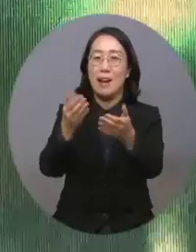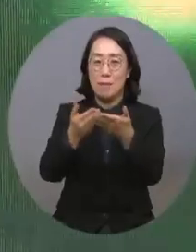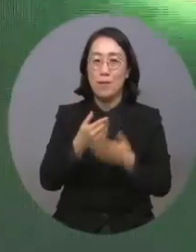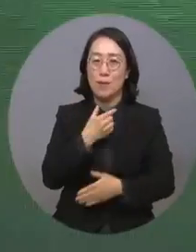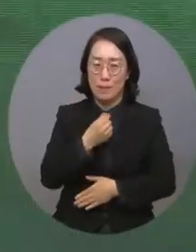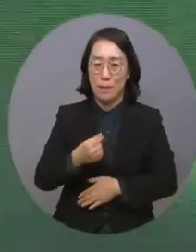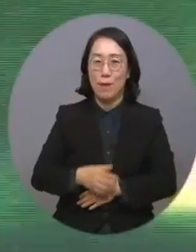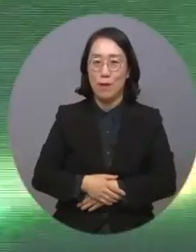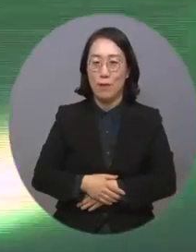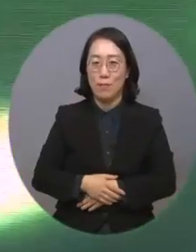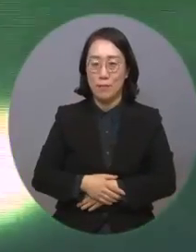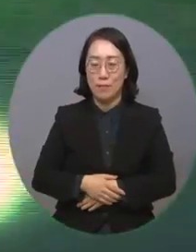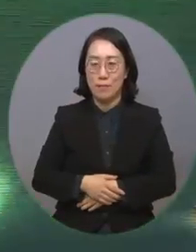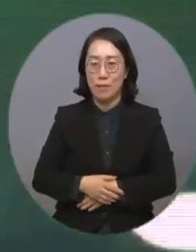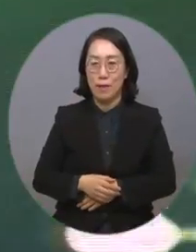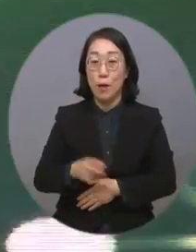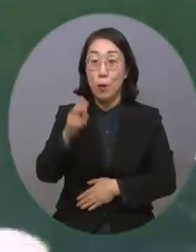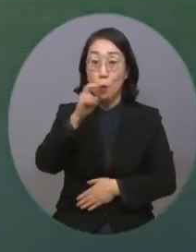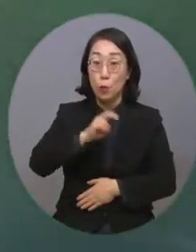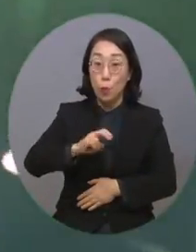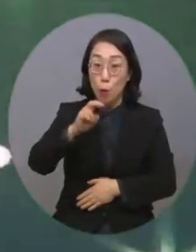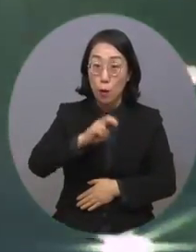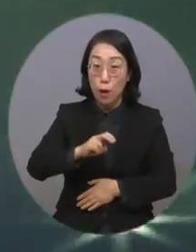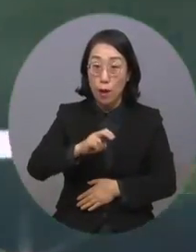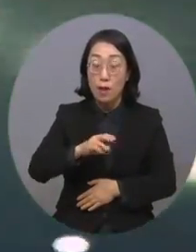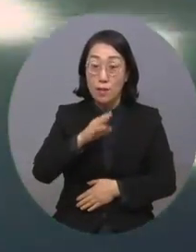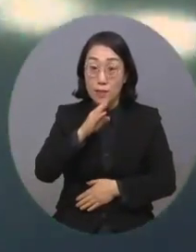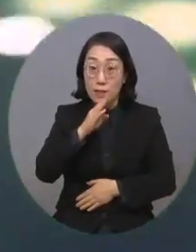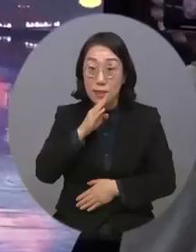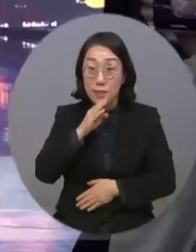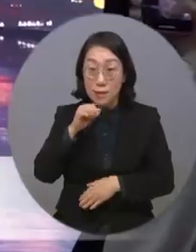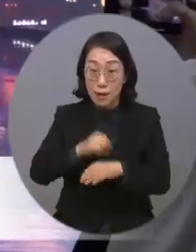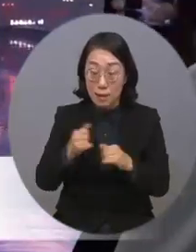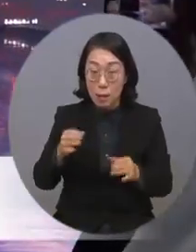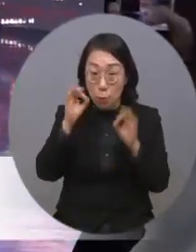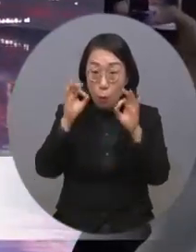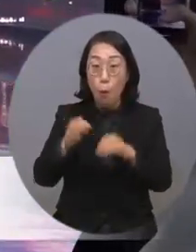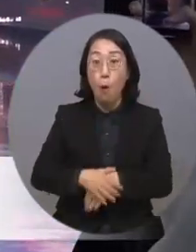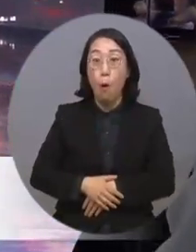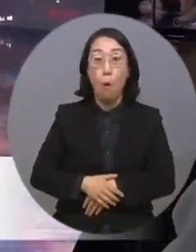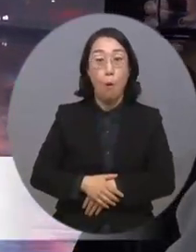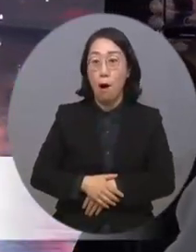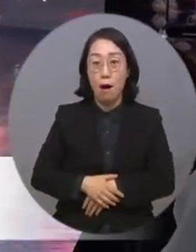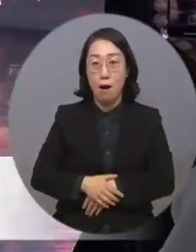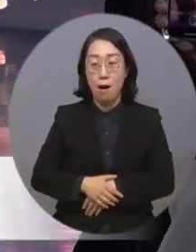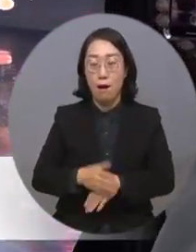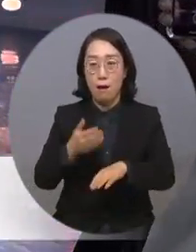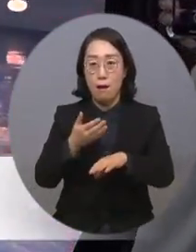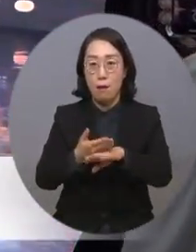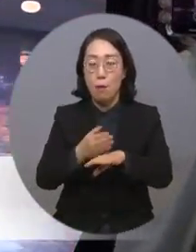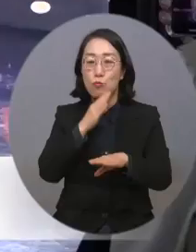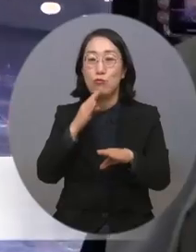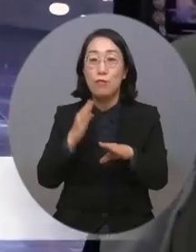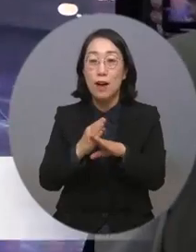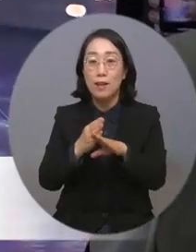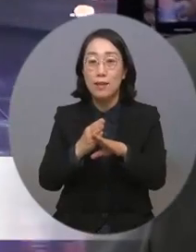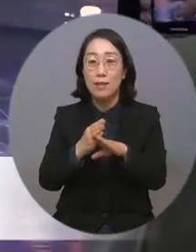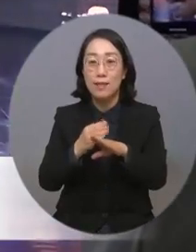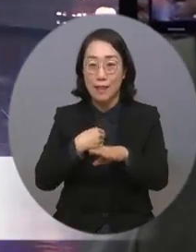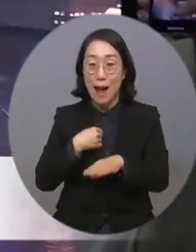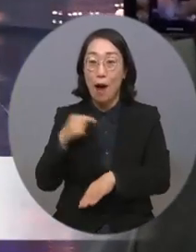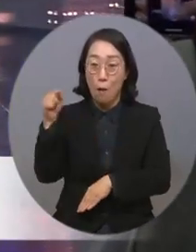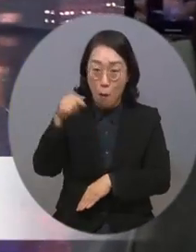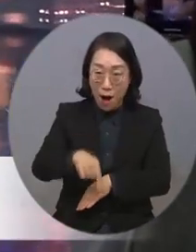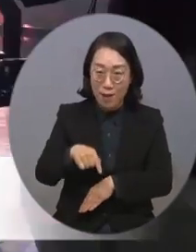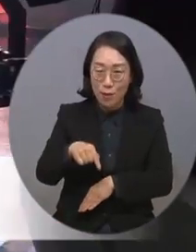거예요. 그들은 초청 가수들도 놀랄만한 실력을 자랑했습니다. 다문화 하게 되면 북에서 온 저한테도 좀